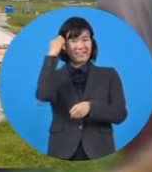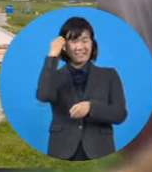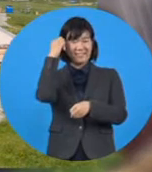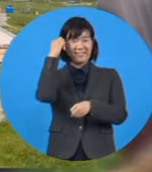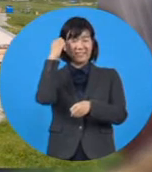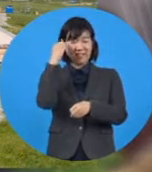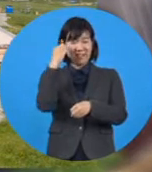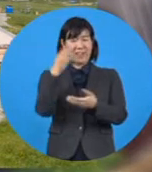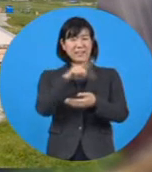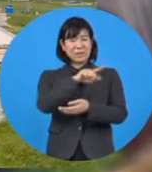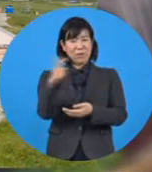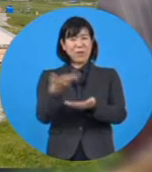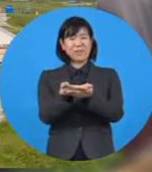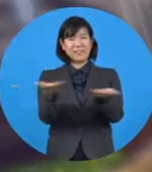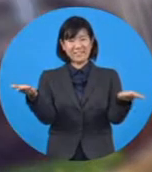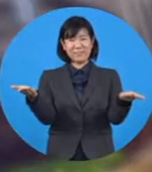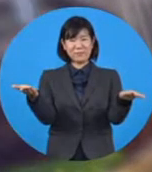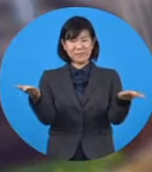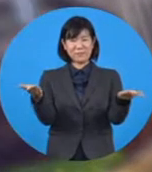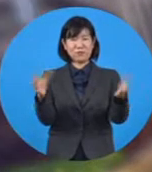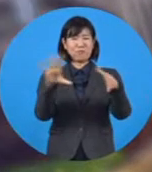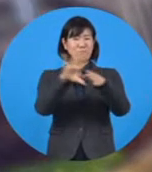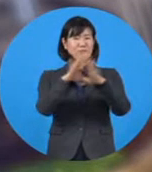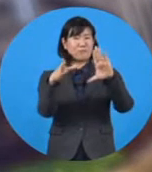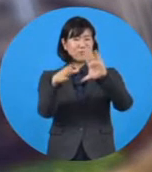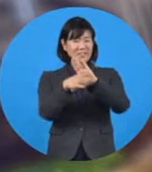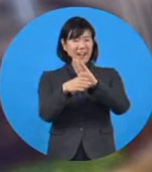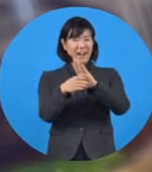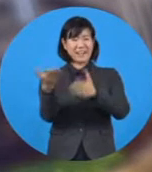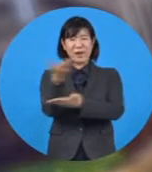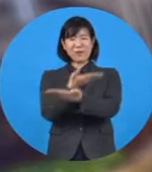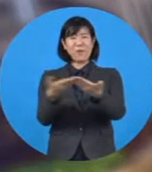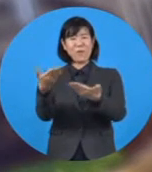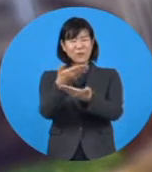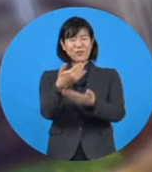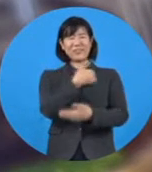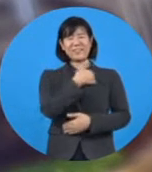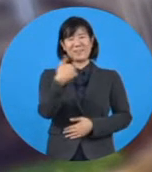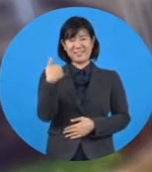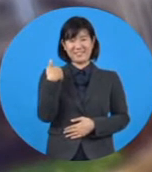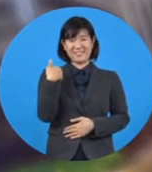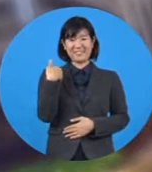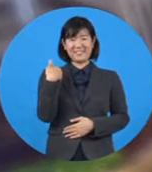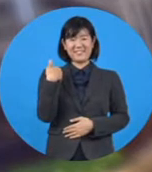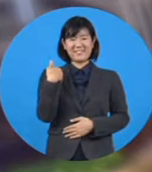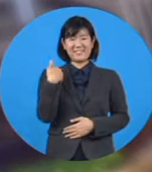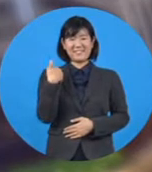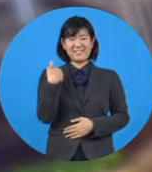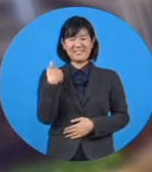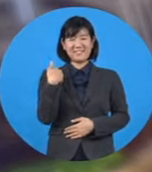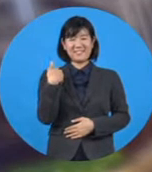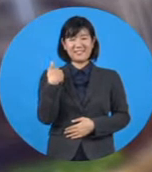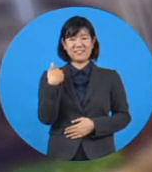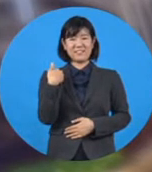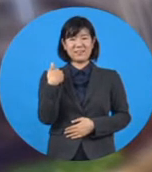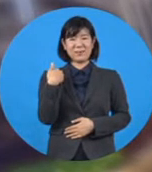伝統遊びなどができるイベントを開催。モンゴルの文化に気軽に触れ合えます。